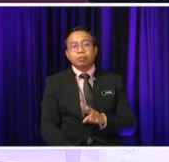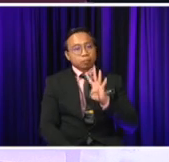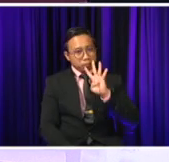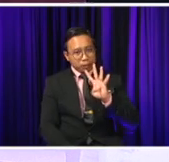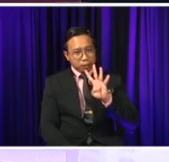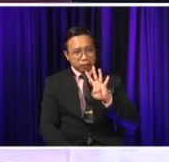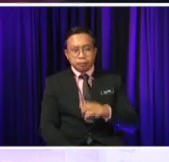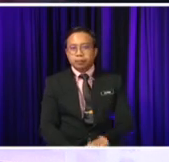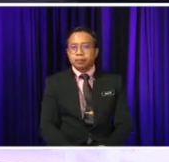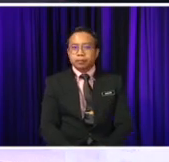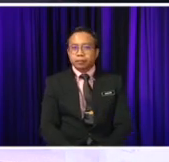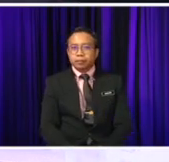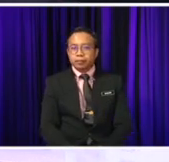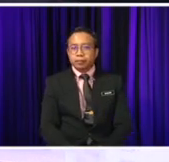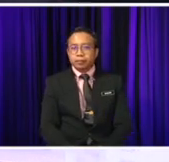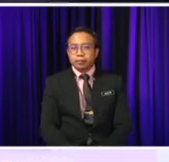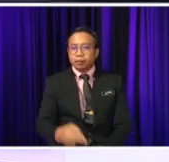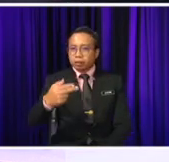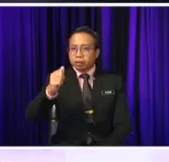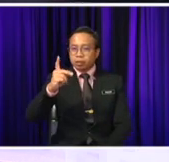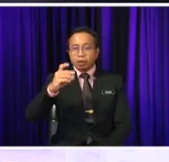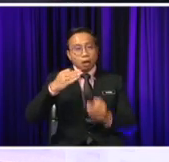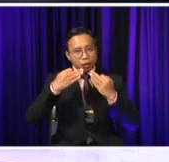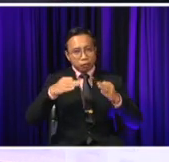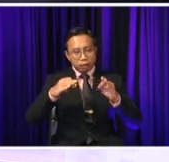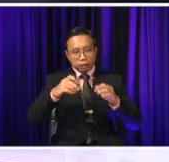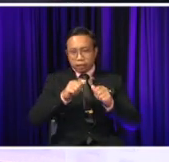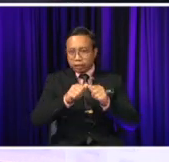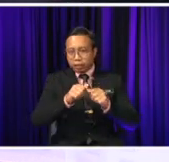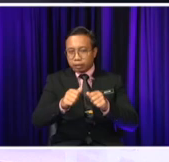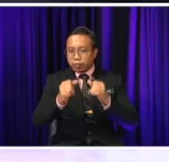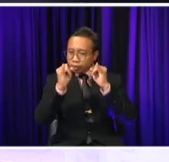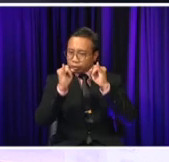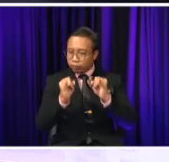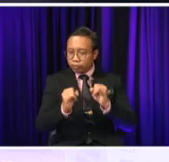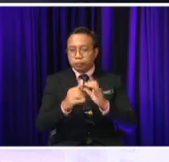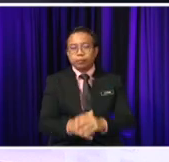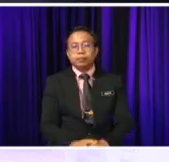ini hak kebebasan kepada setiap individu